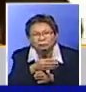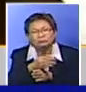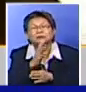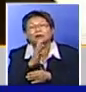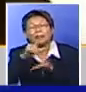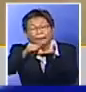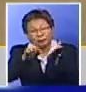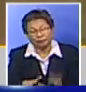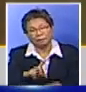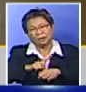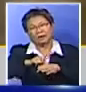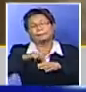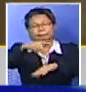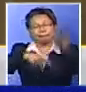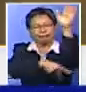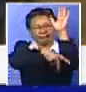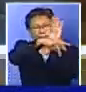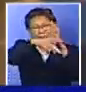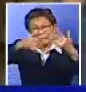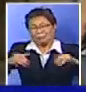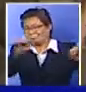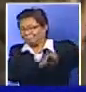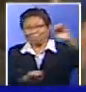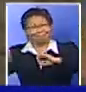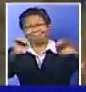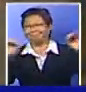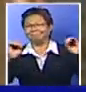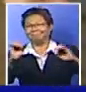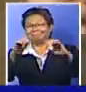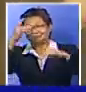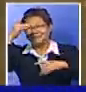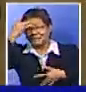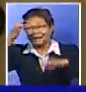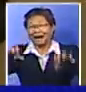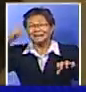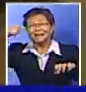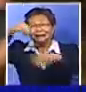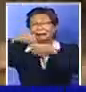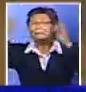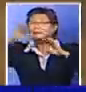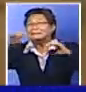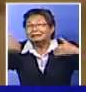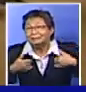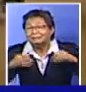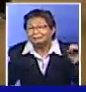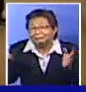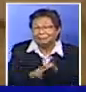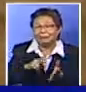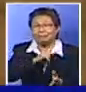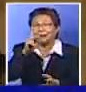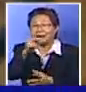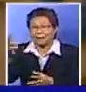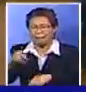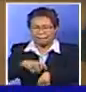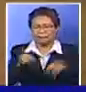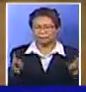Bercakap kepada media di lobi Parlimen, ketika ini tiada kes rabies dalam negara dilaporkan. Bagaimanapun, kementerian memerlukan tempoh